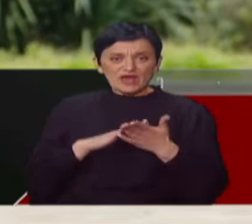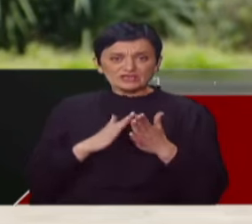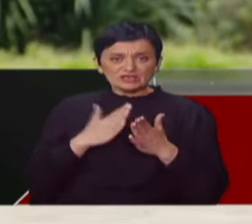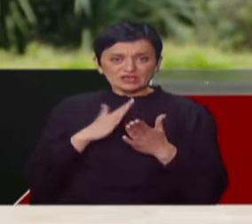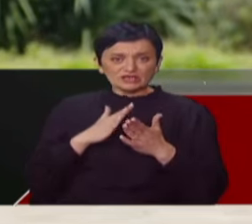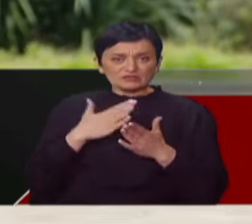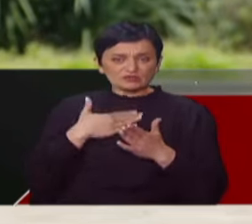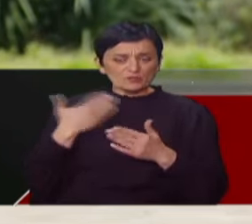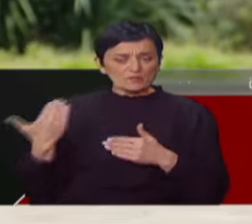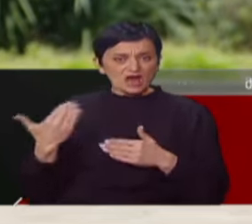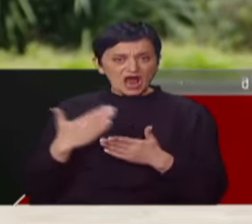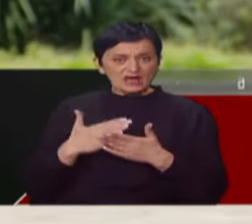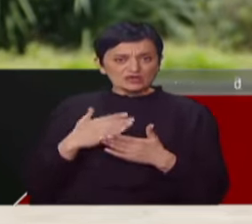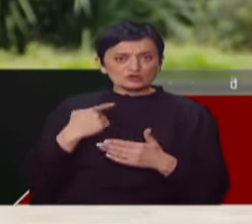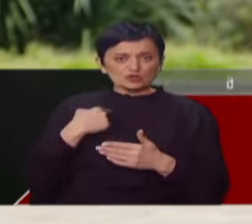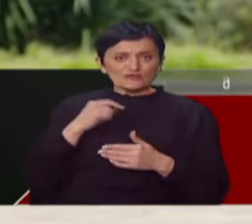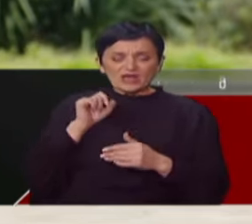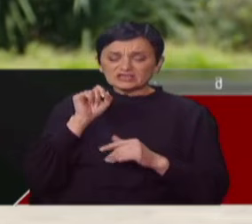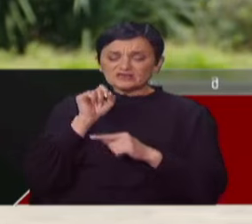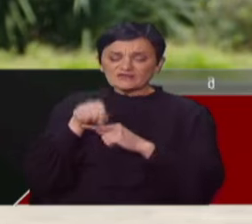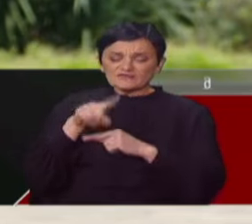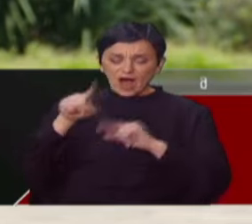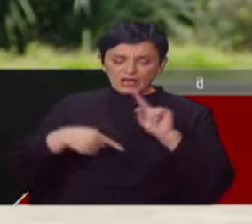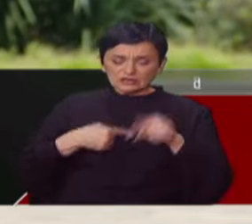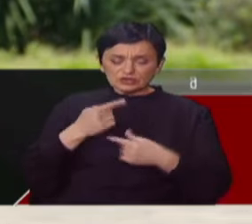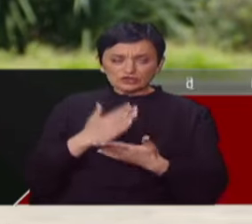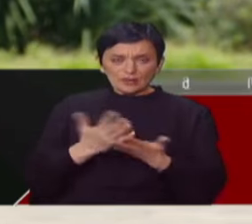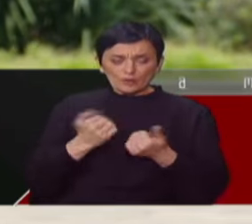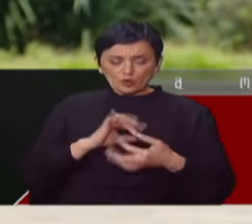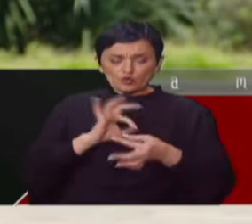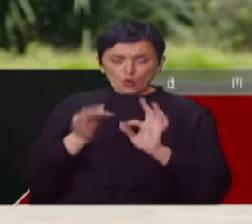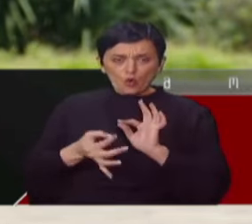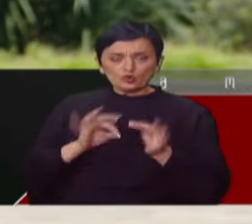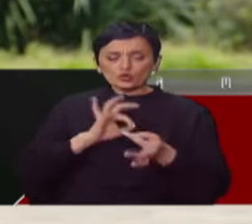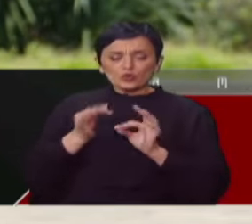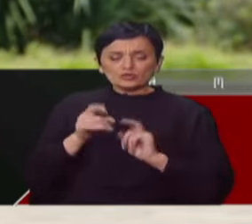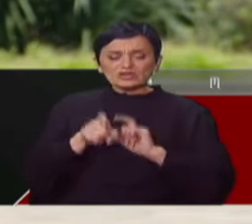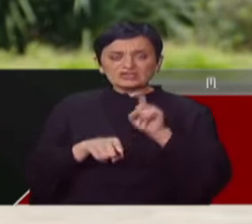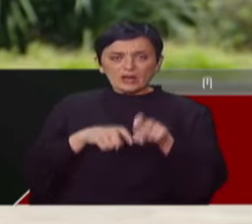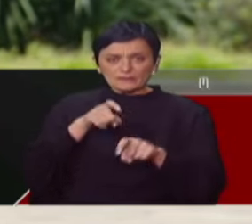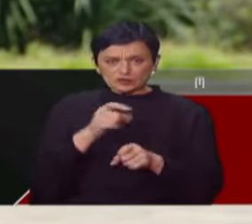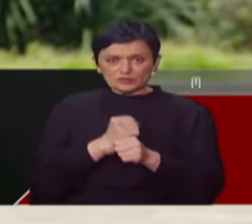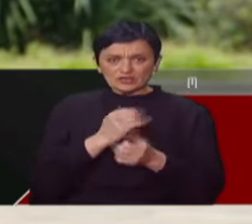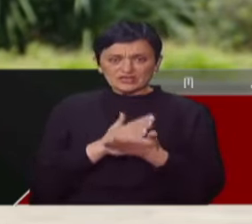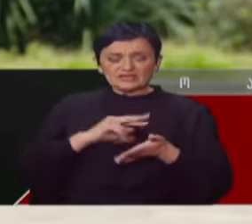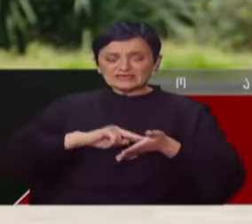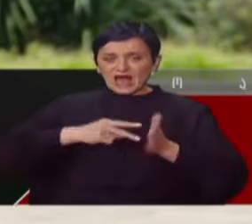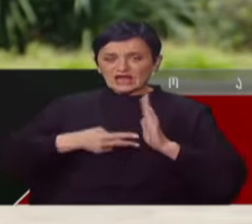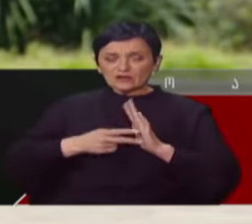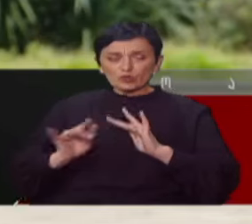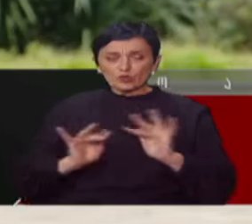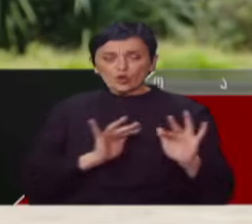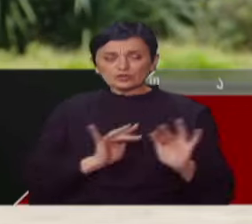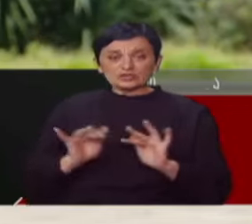მხარე და ვალდებულებები გვაქვს კონკრეტული აღებული, ჩვენ გვაქვს კონკრეტული ნაბიჯები გადადგმული და დაგეგმილი